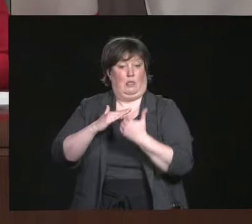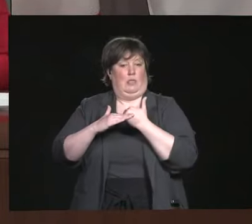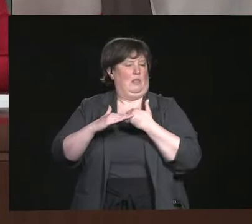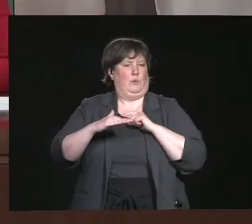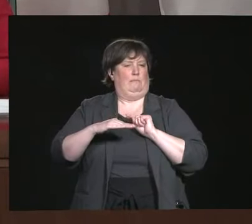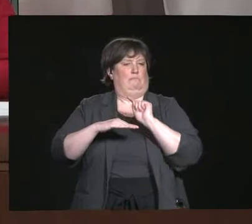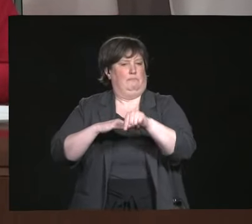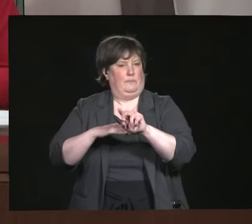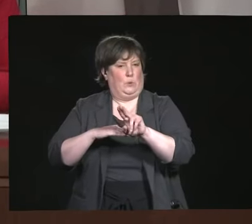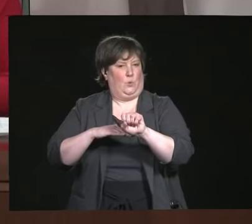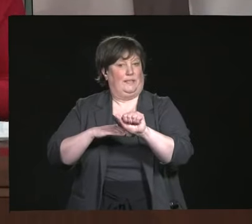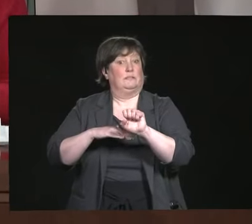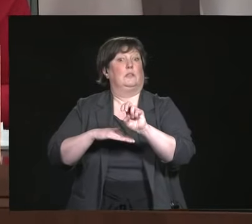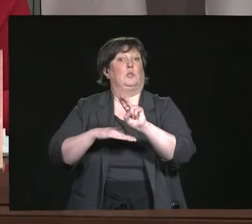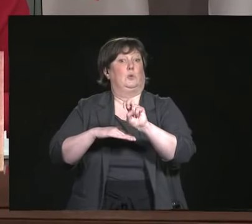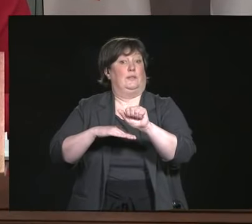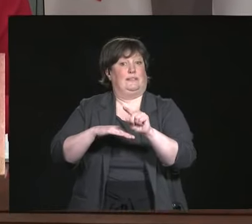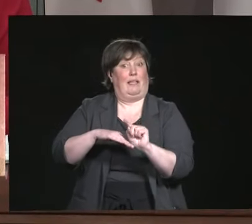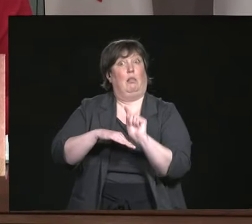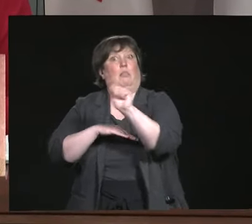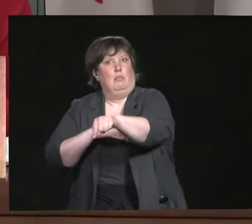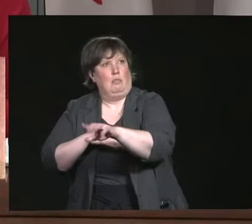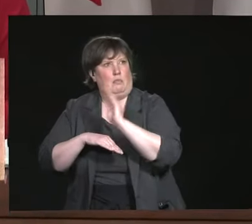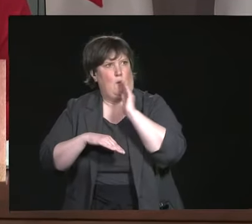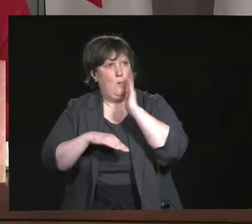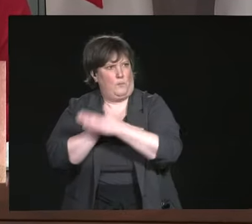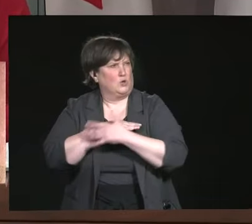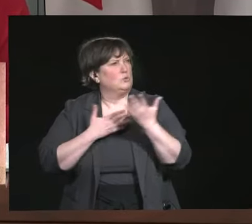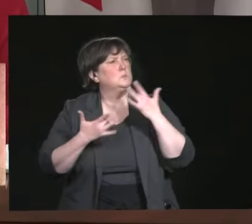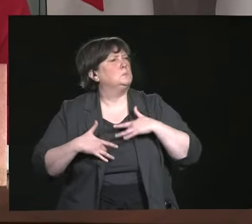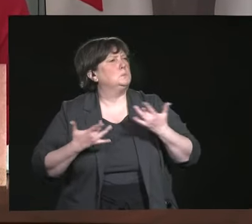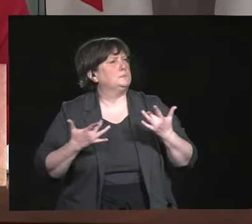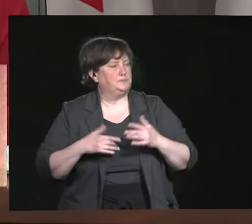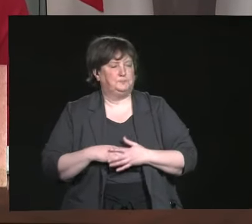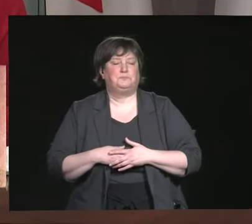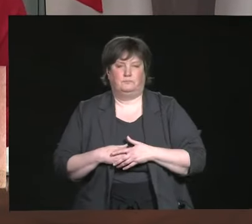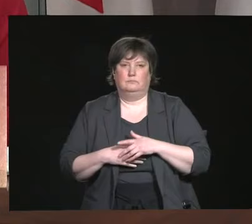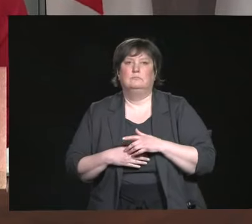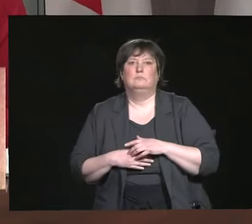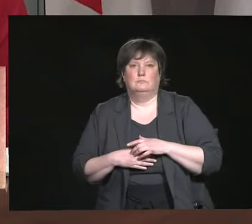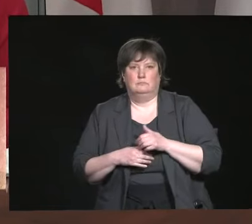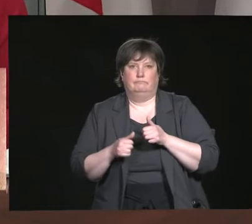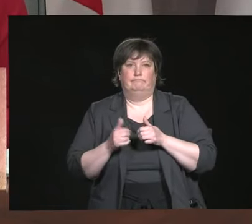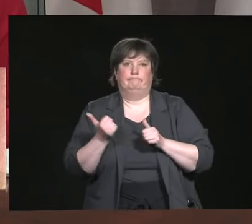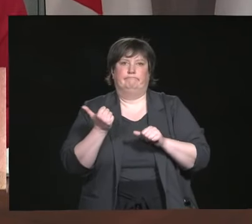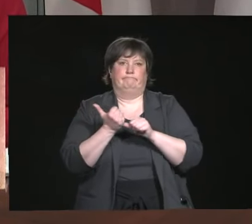Je peux dire que c'est un enjeu très important pour nous.